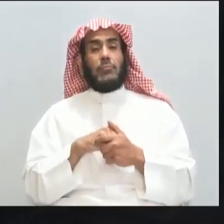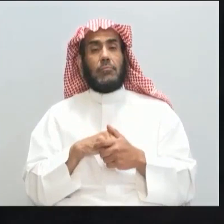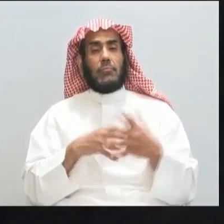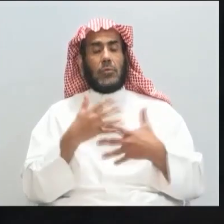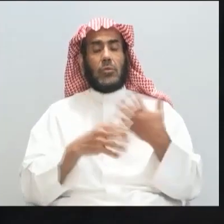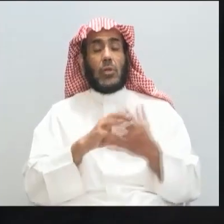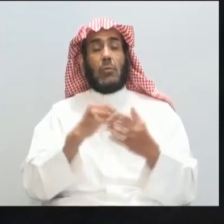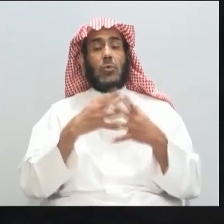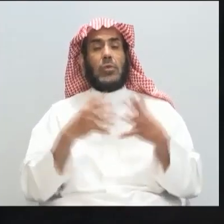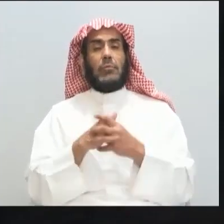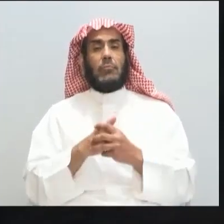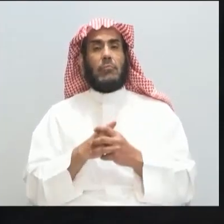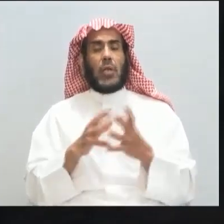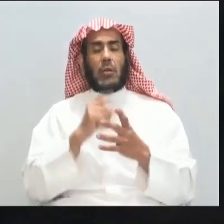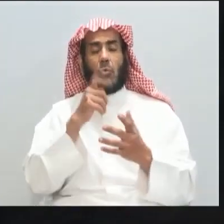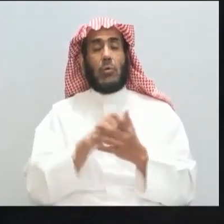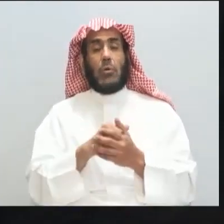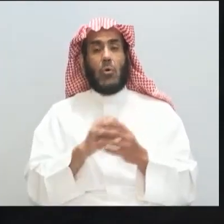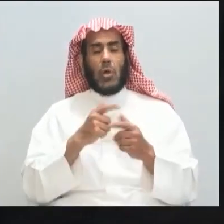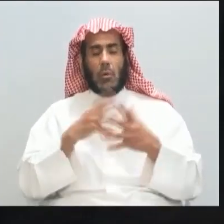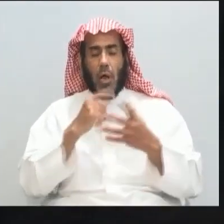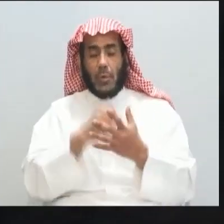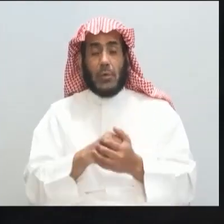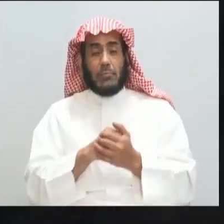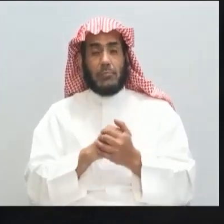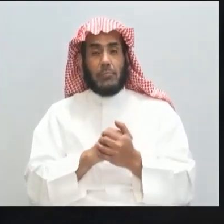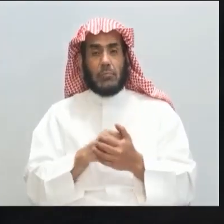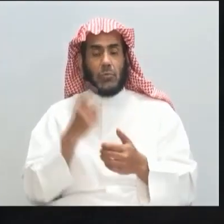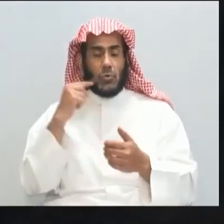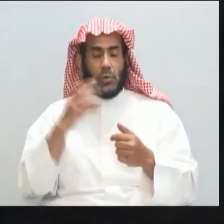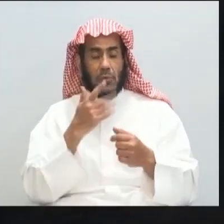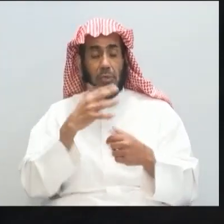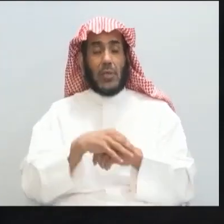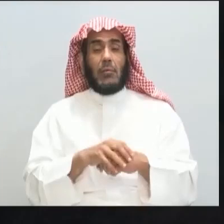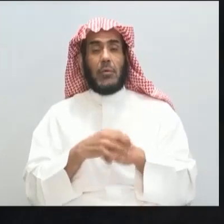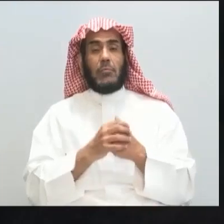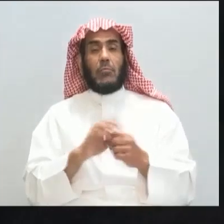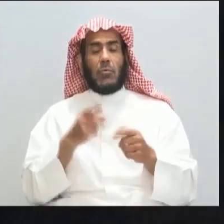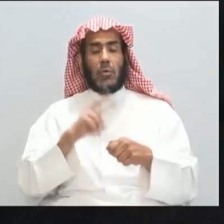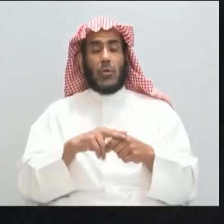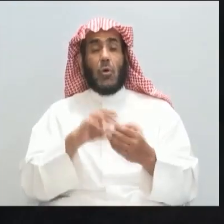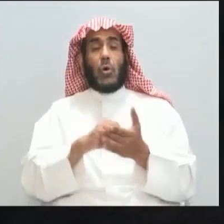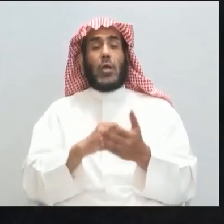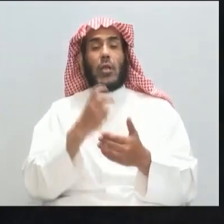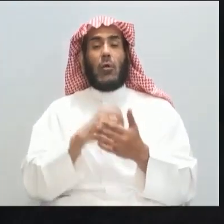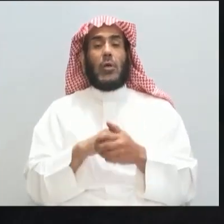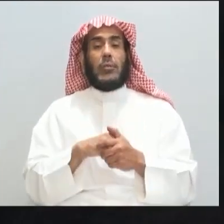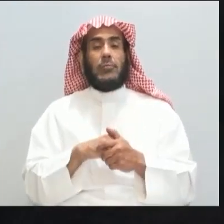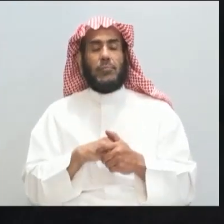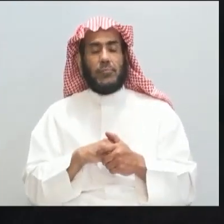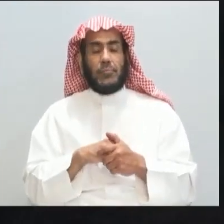على استقراء موسع من اكثر من لغه واكثر من قبيله سمعت في جزيره العربيه ثم بعد ذلك وضعوا هذه القواعد